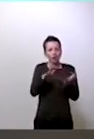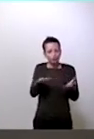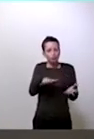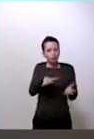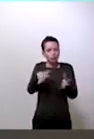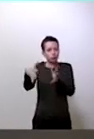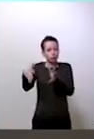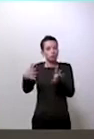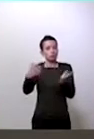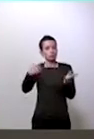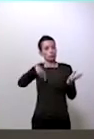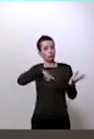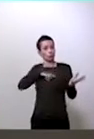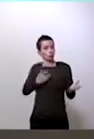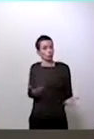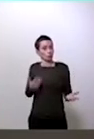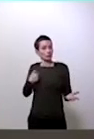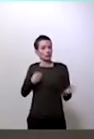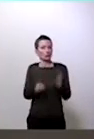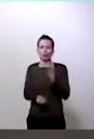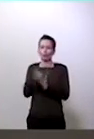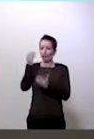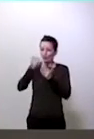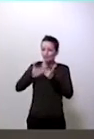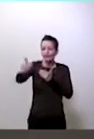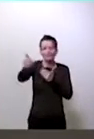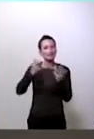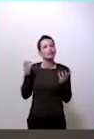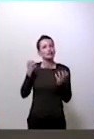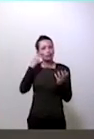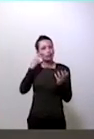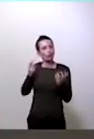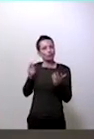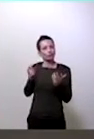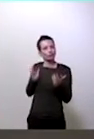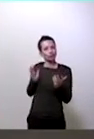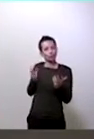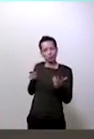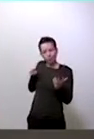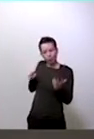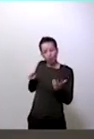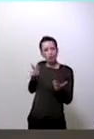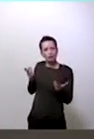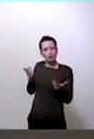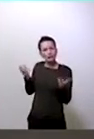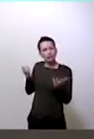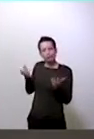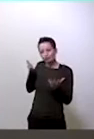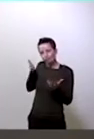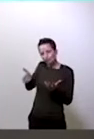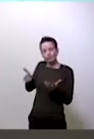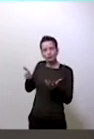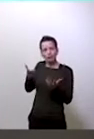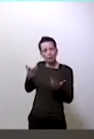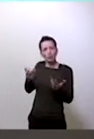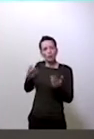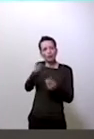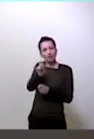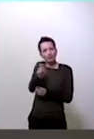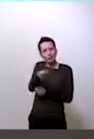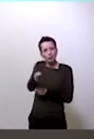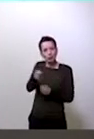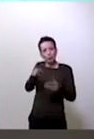pensons que nous ouvrons aujourd'hui une nouvelle ère pour Bordeaux que nous qualifions de celle de sa renaturation.